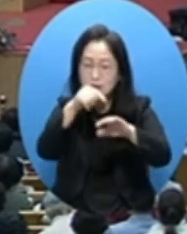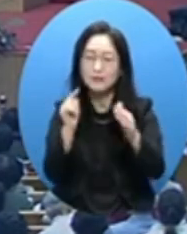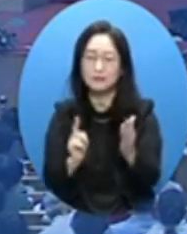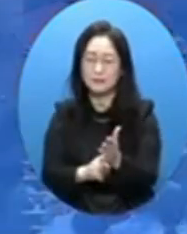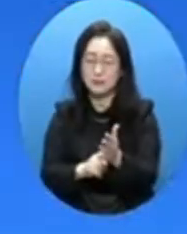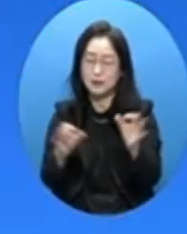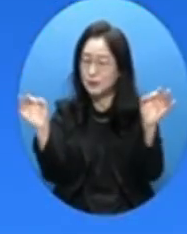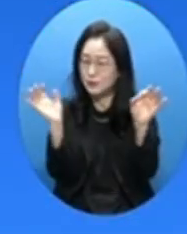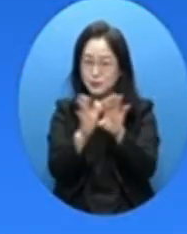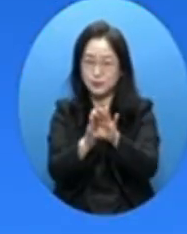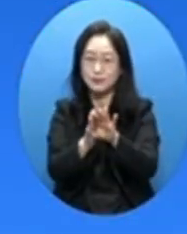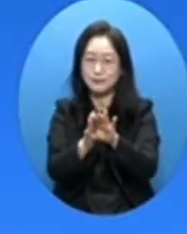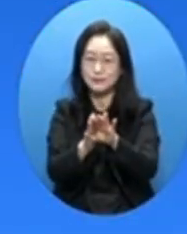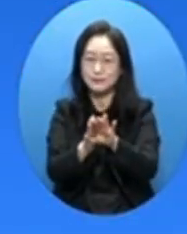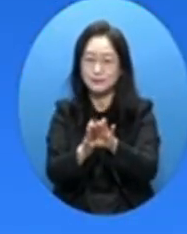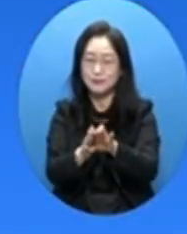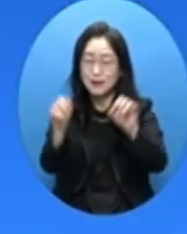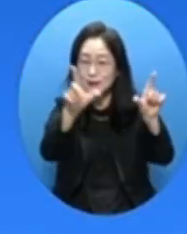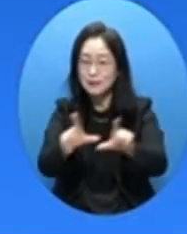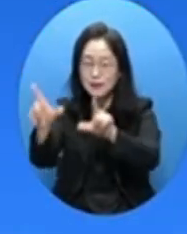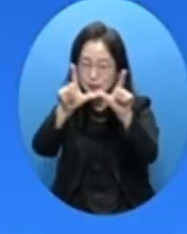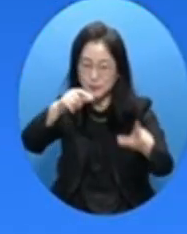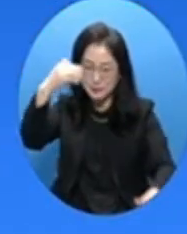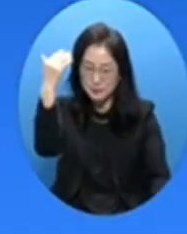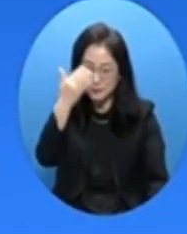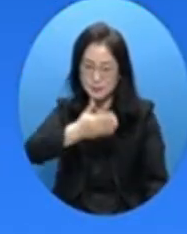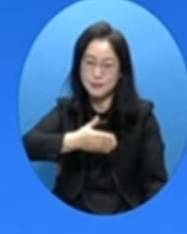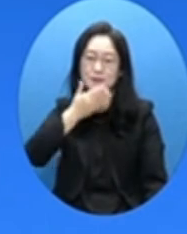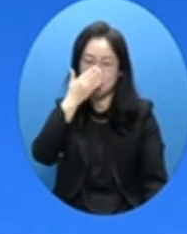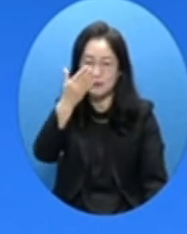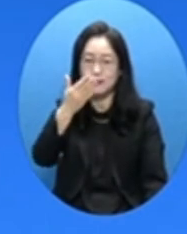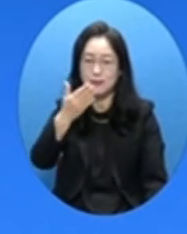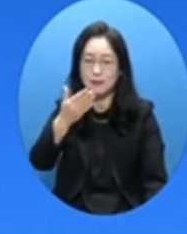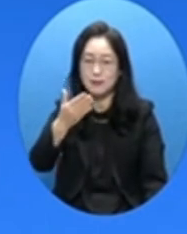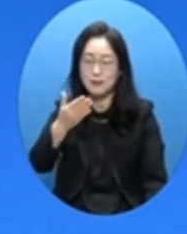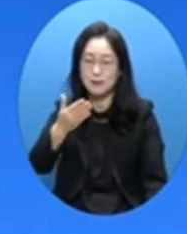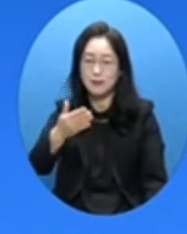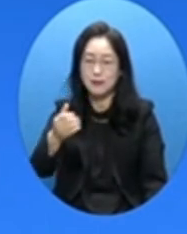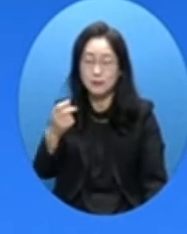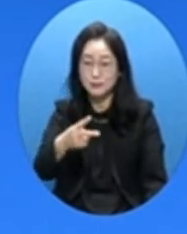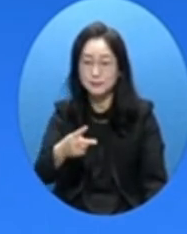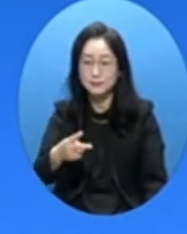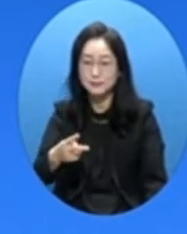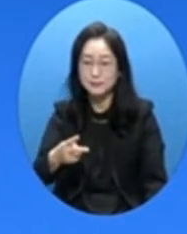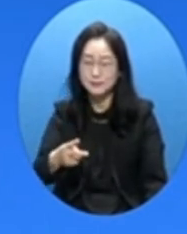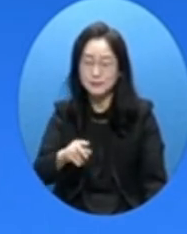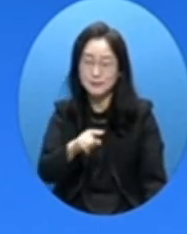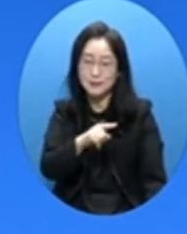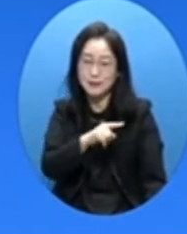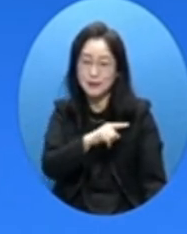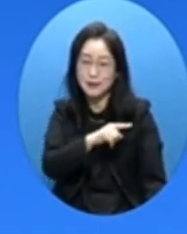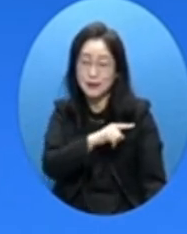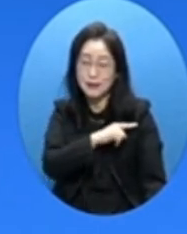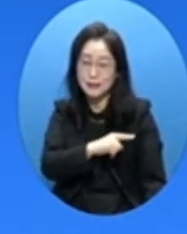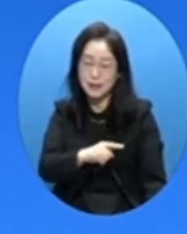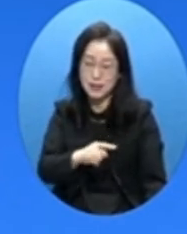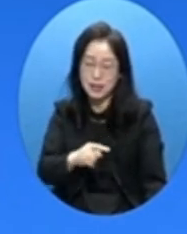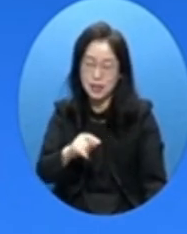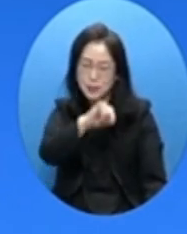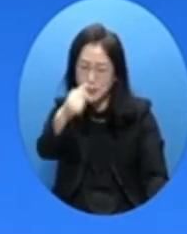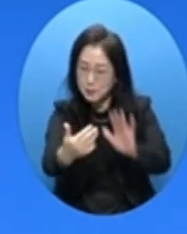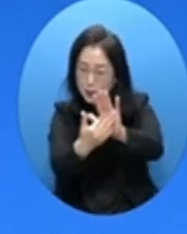소멸되고 우리의 삶에 정결하게 되는 것입니다 소독법 중에 가장 기본적인 것입니다